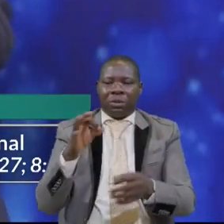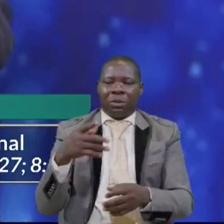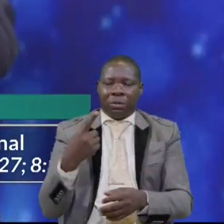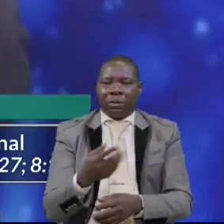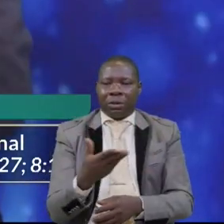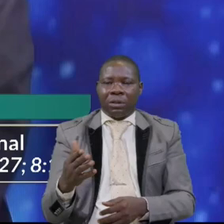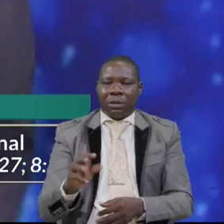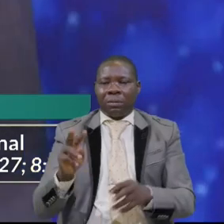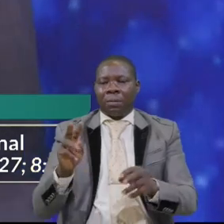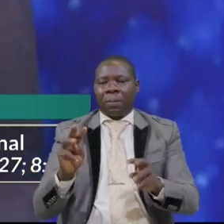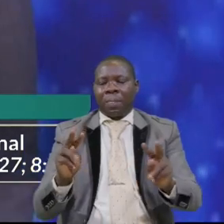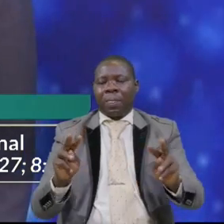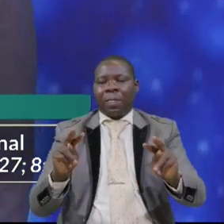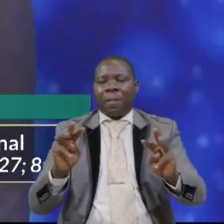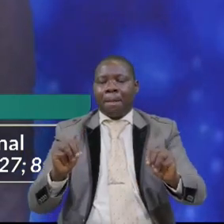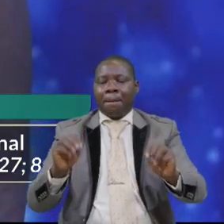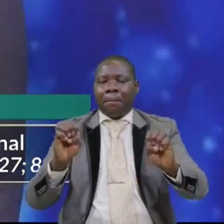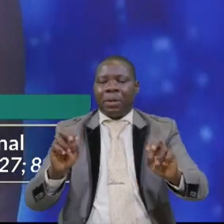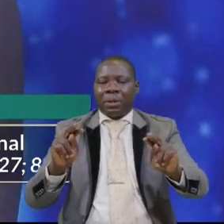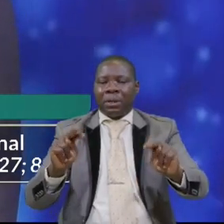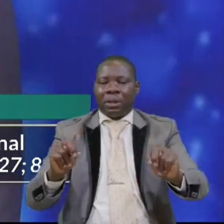Daniel 5,